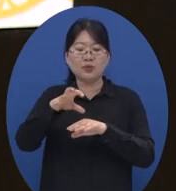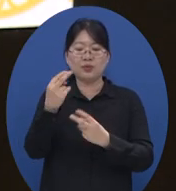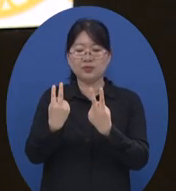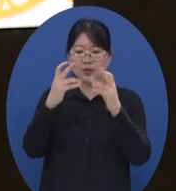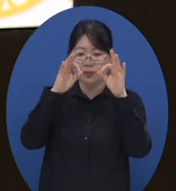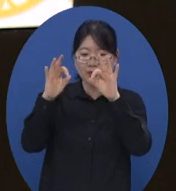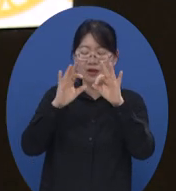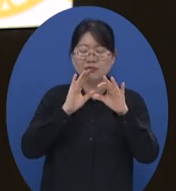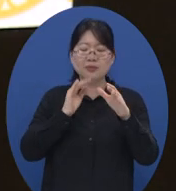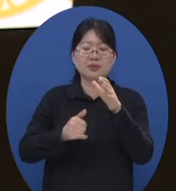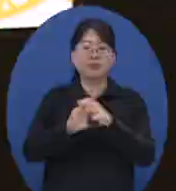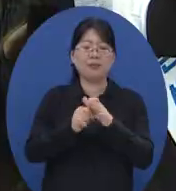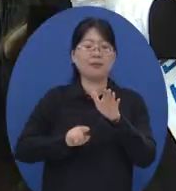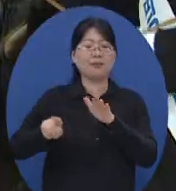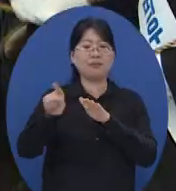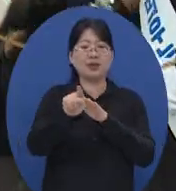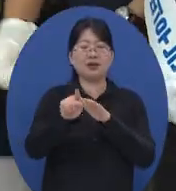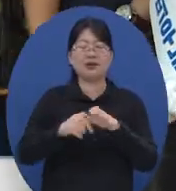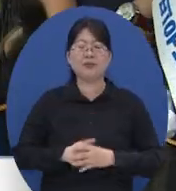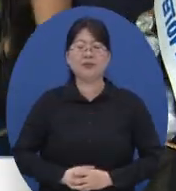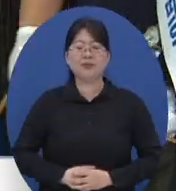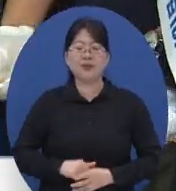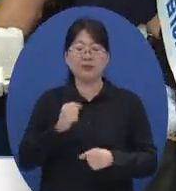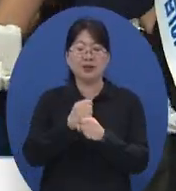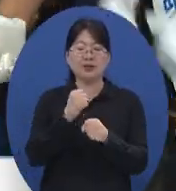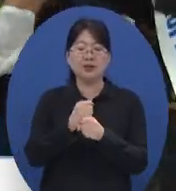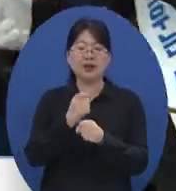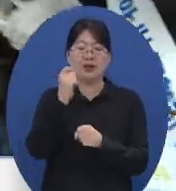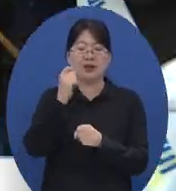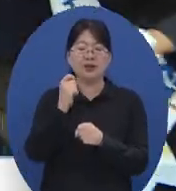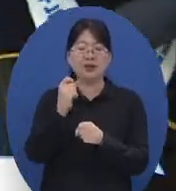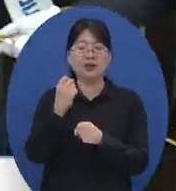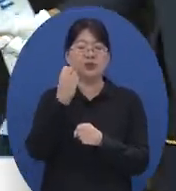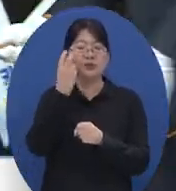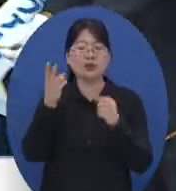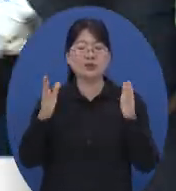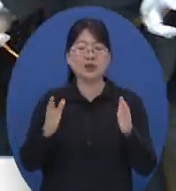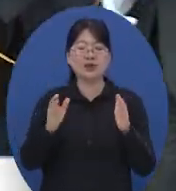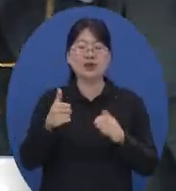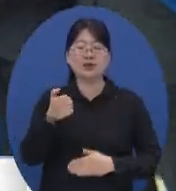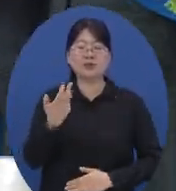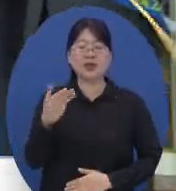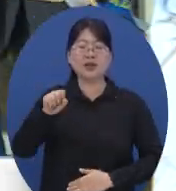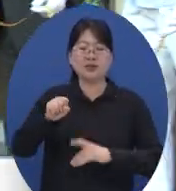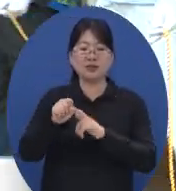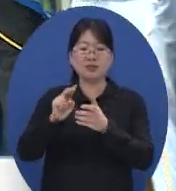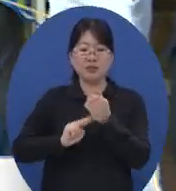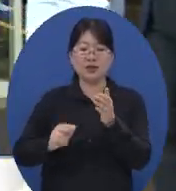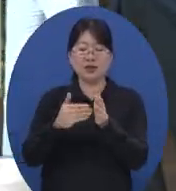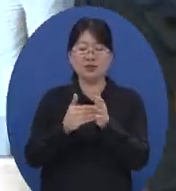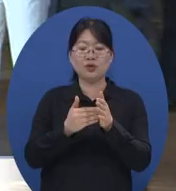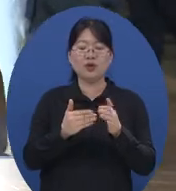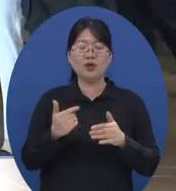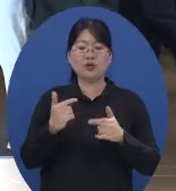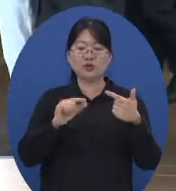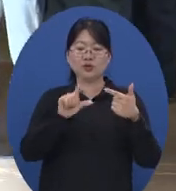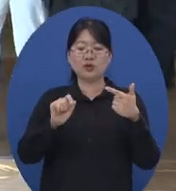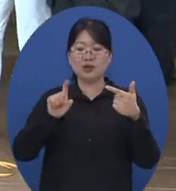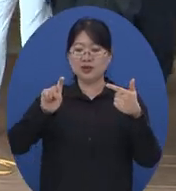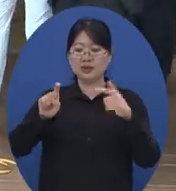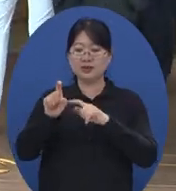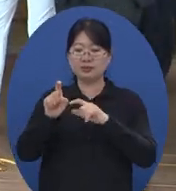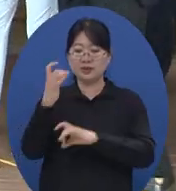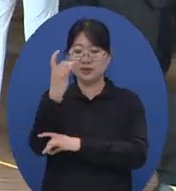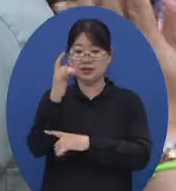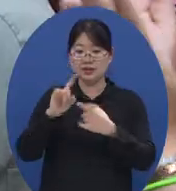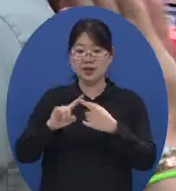비교해도 독보적입니다. 발행된 지 거의 두 달 만에 58억 원어치가 팔렸고 가맹점은 6월 10일 기준으로 1만 500여